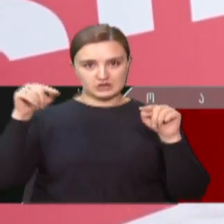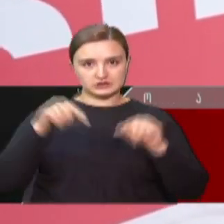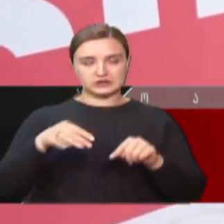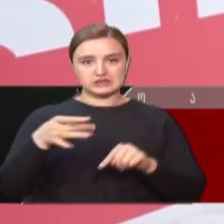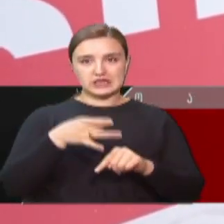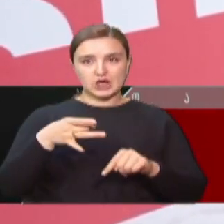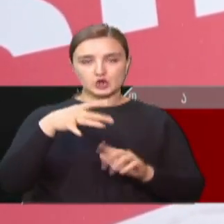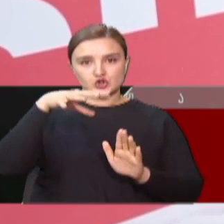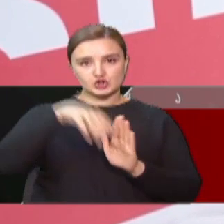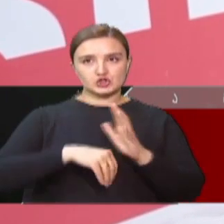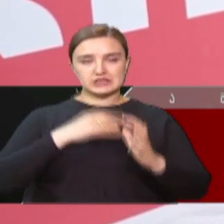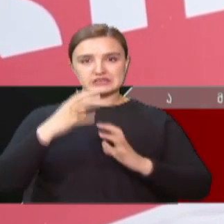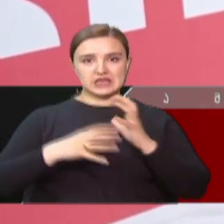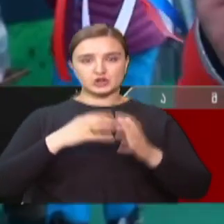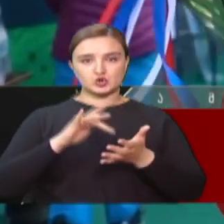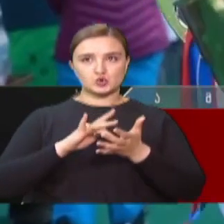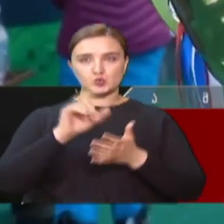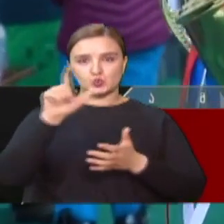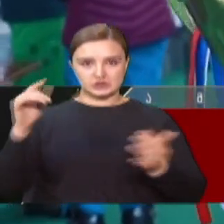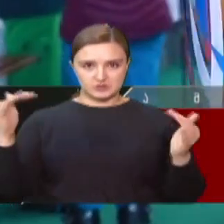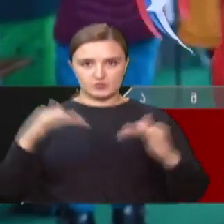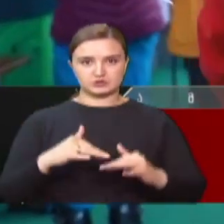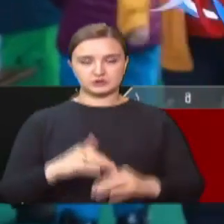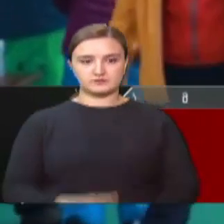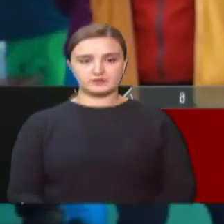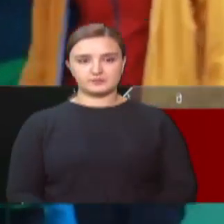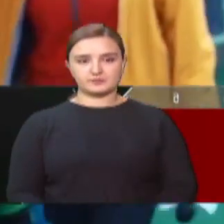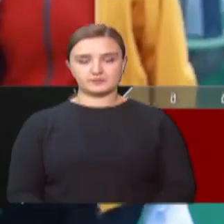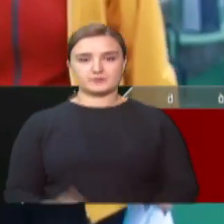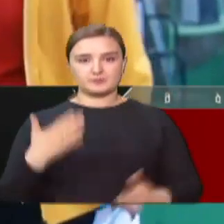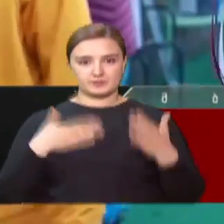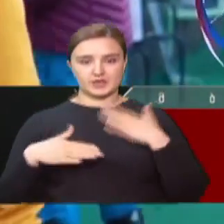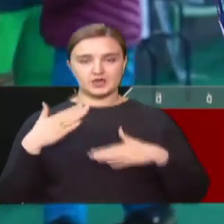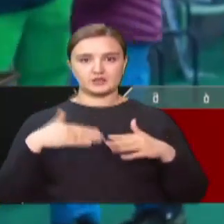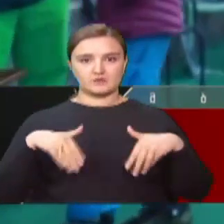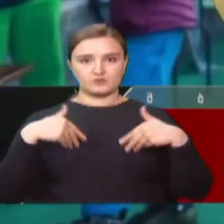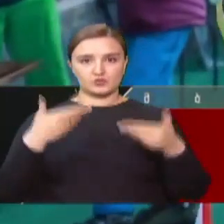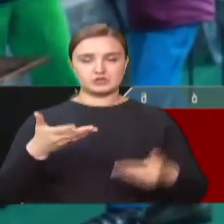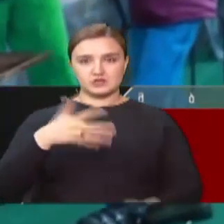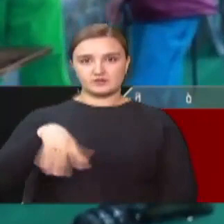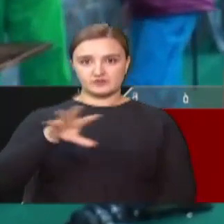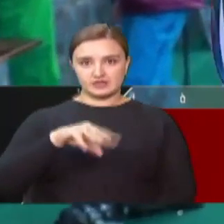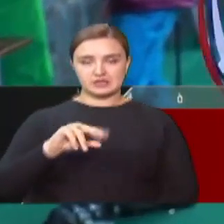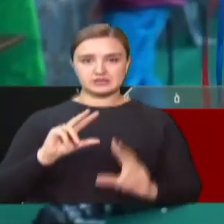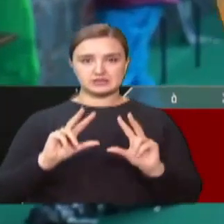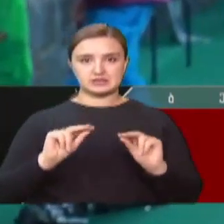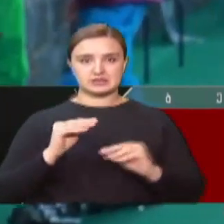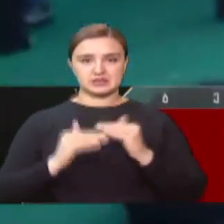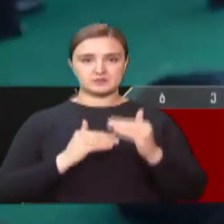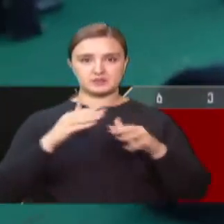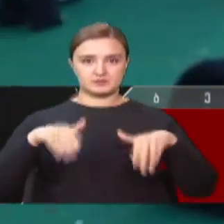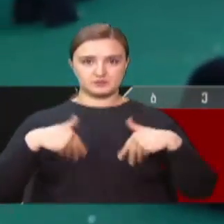მეტი შიდა და საერთაშორისო ტურისტის მოზიდვას. გახარებული ვარ, ულოცავ ყველას. და რავი, წარმატებებს